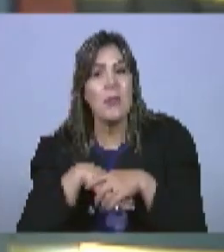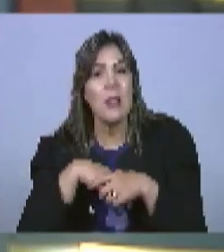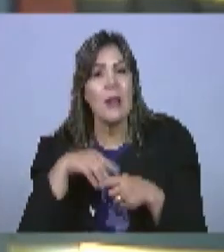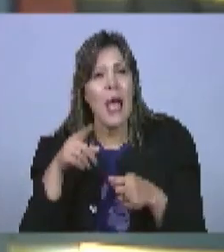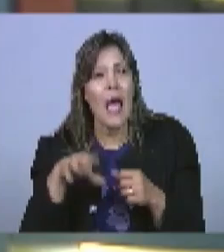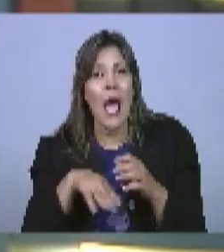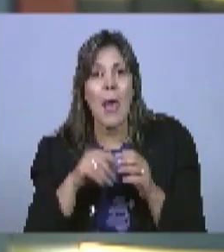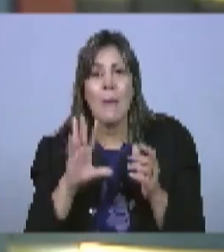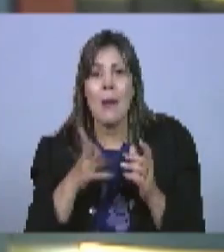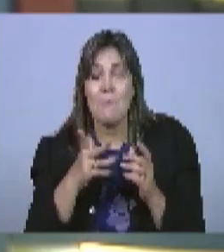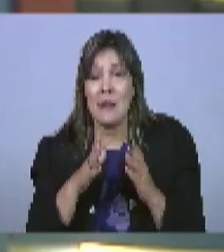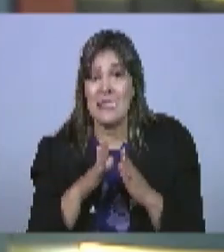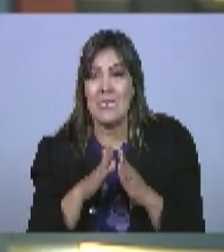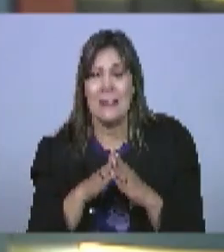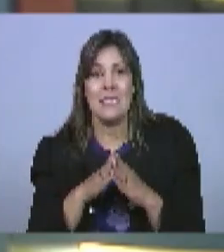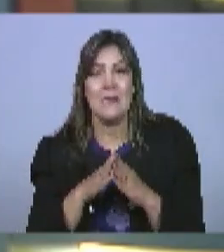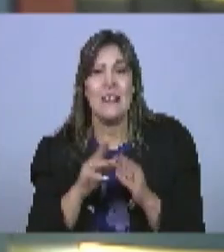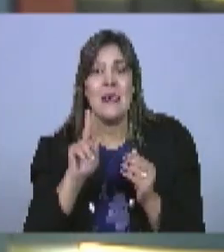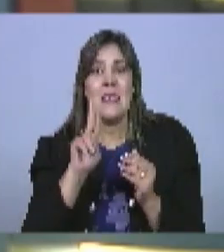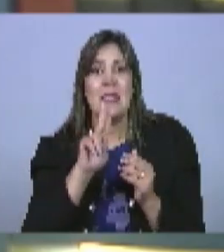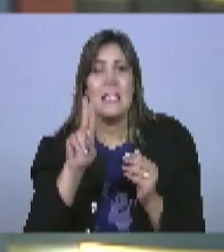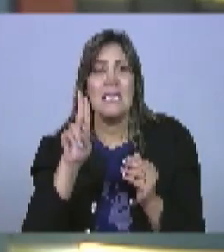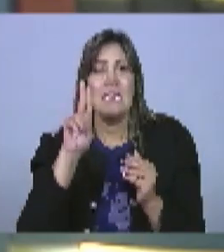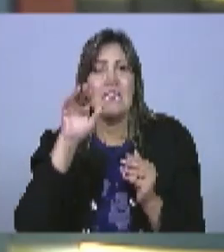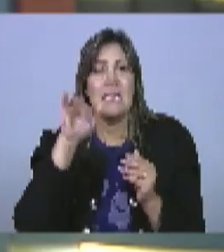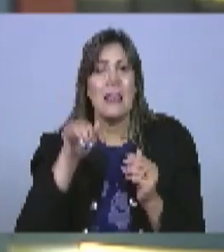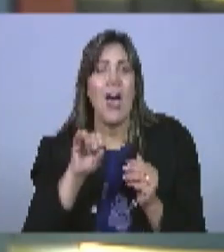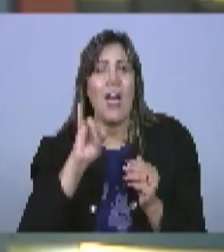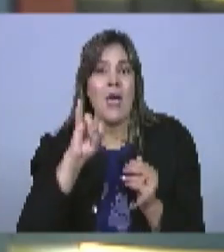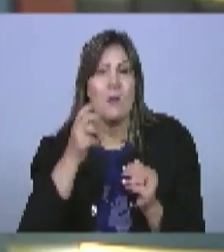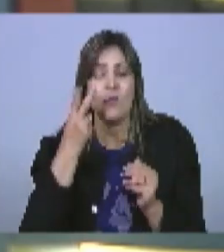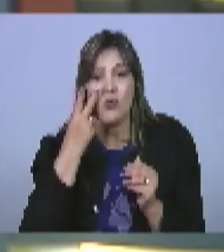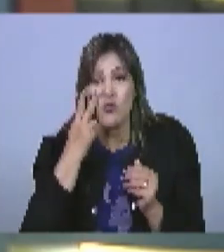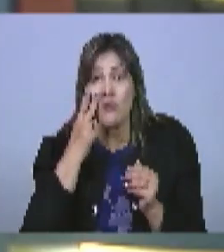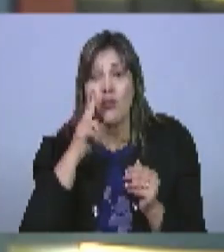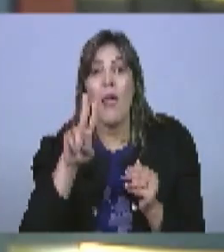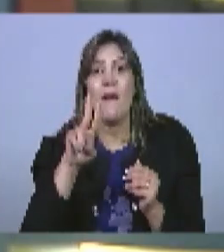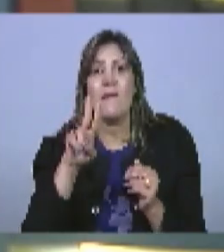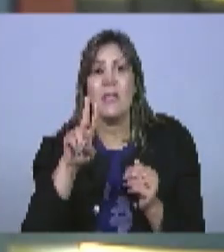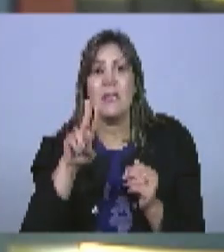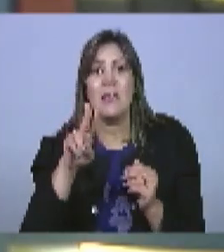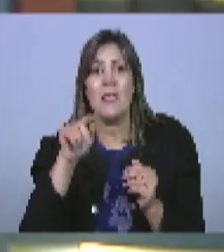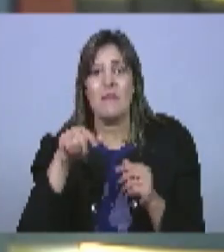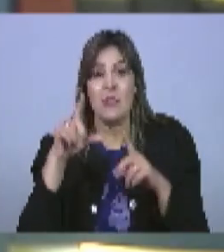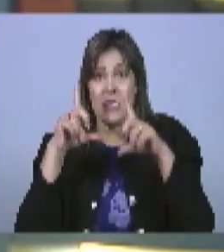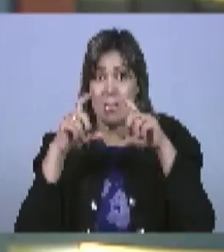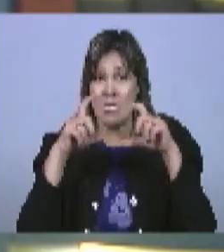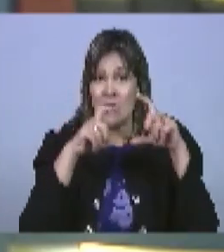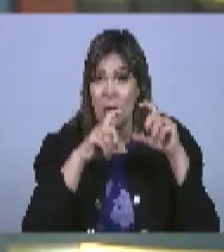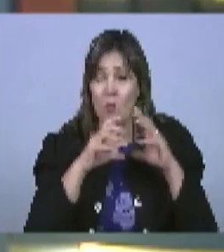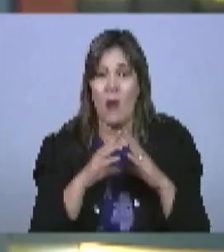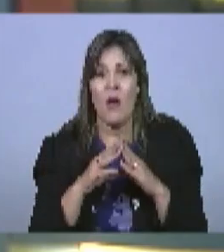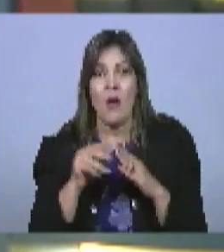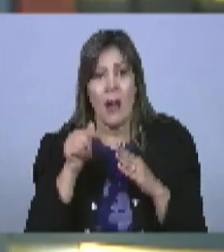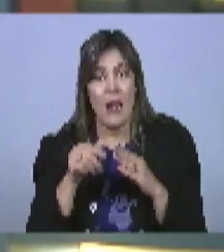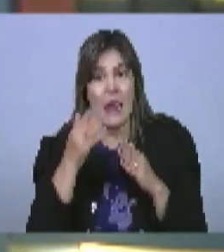نيويورك تايمز بتقول انها شاهدت او تحت او في حوزتها صور